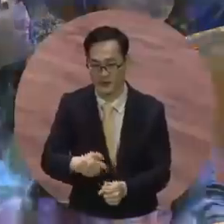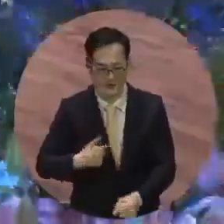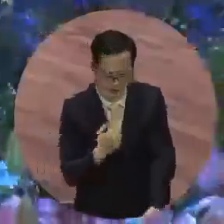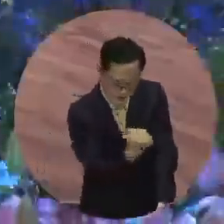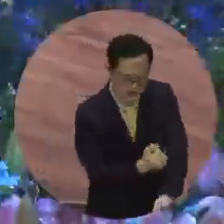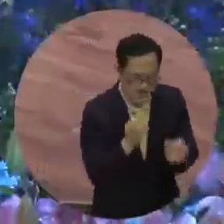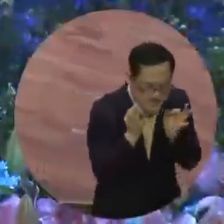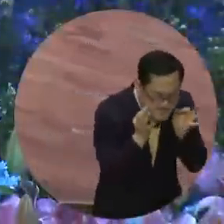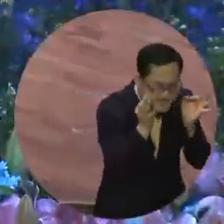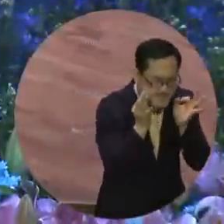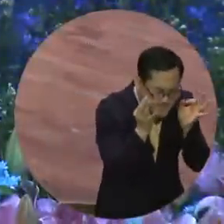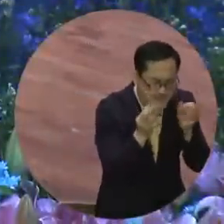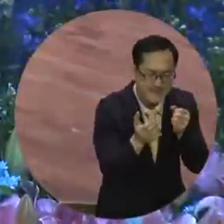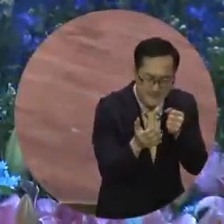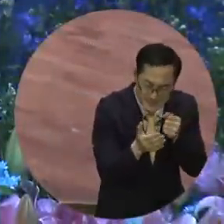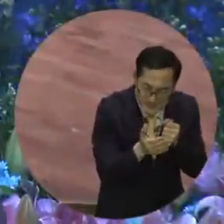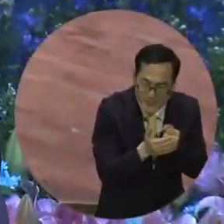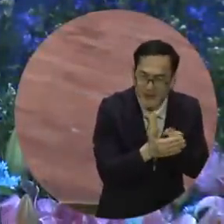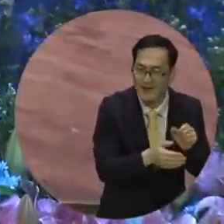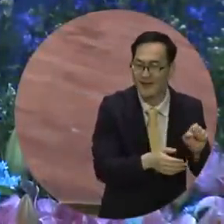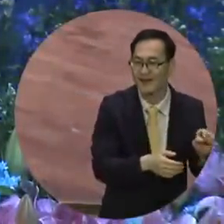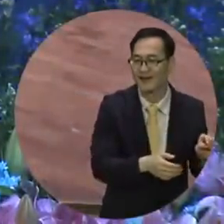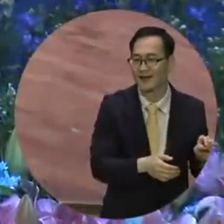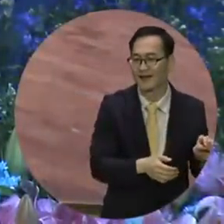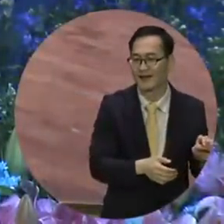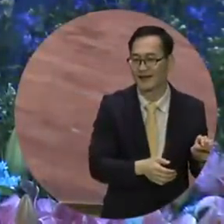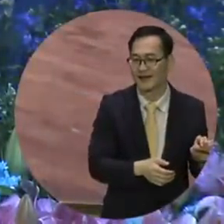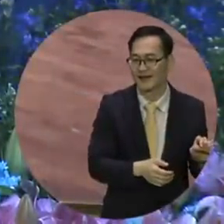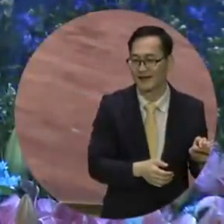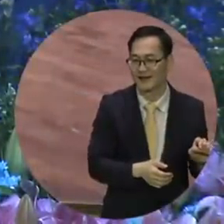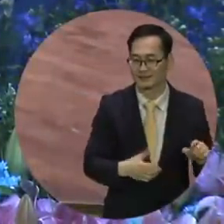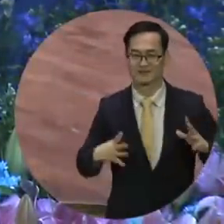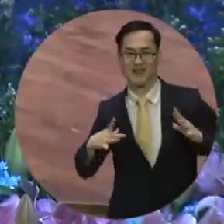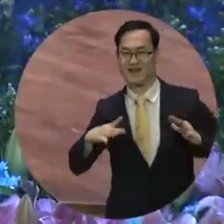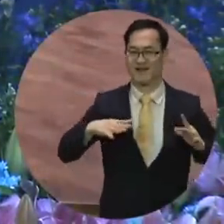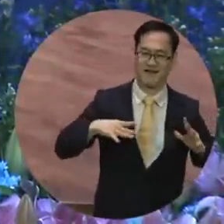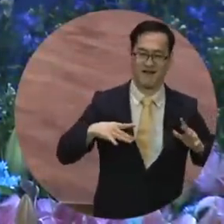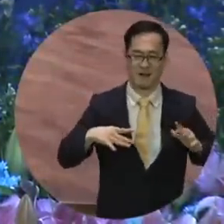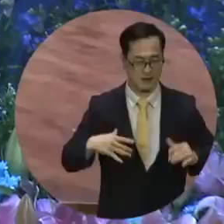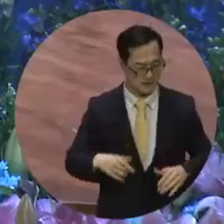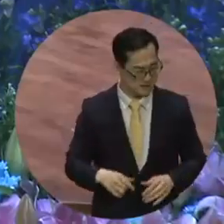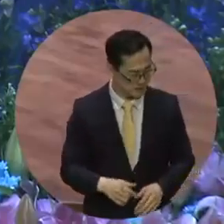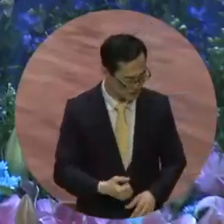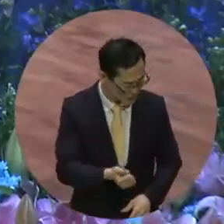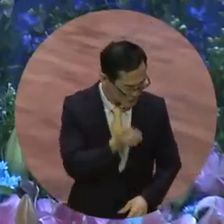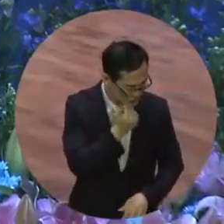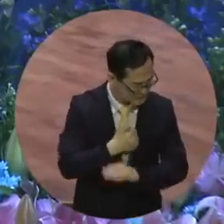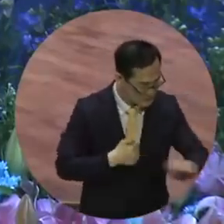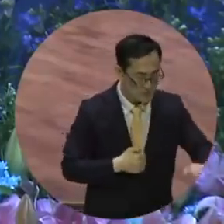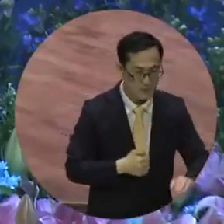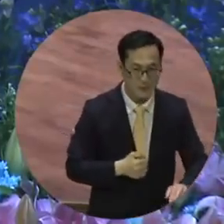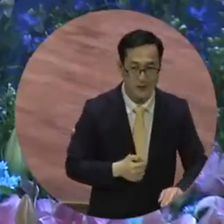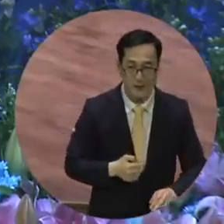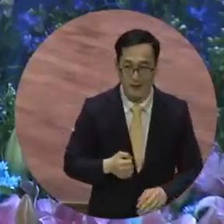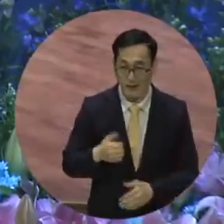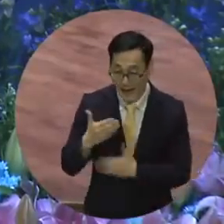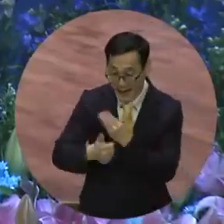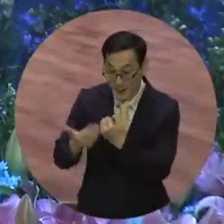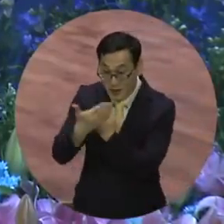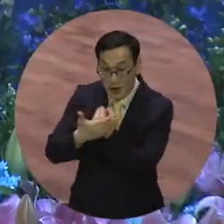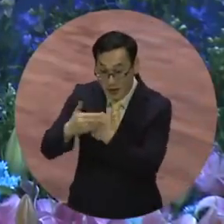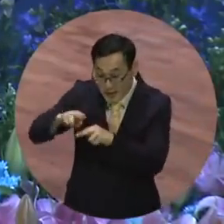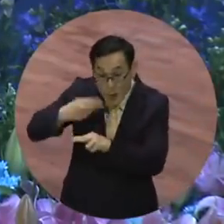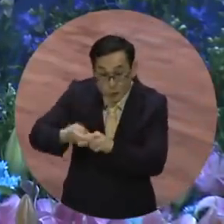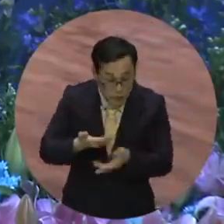살아서, 나 성실하게 살았고, 나 이래서 내가 구원받아서 자랑할 텐데, 구원은 하나님의 선물이기 때문에 아무도 자랑 못해.